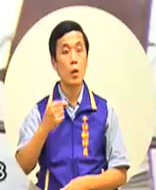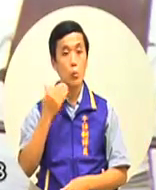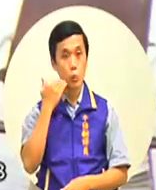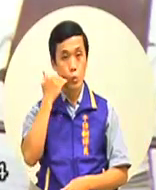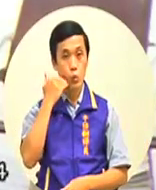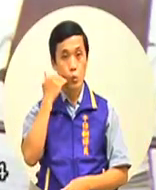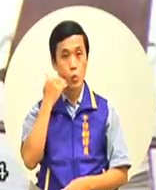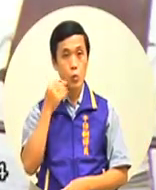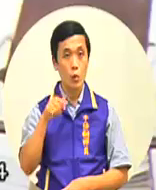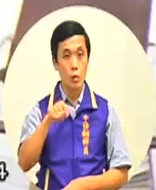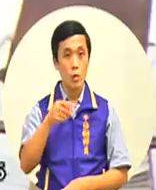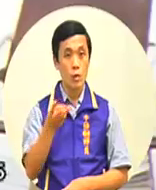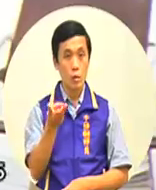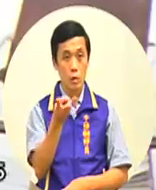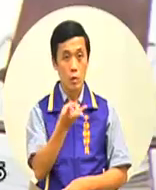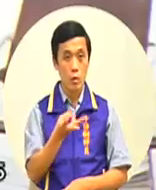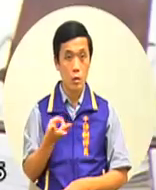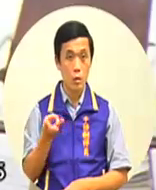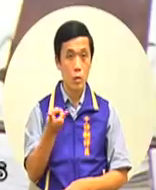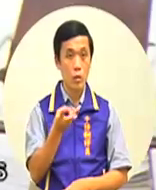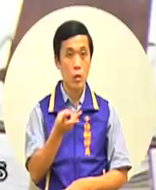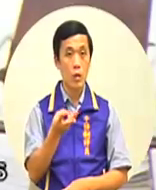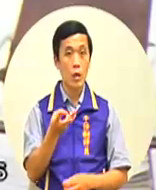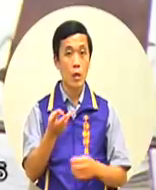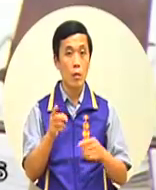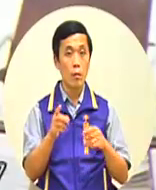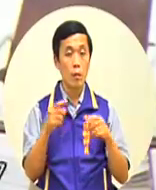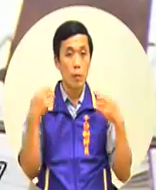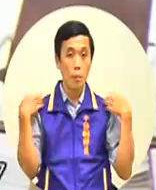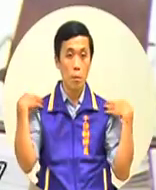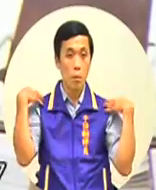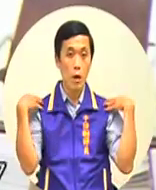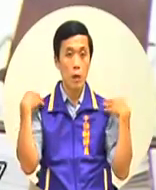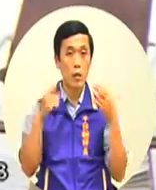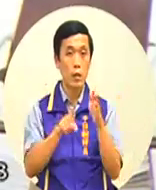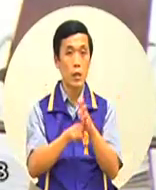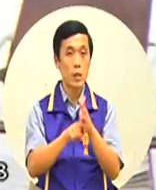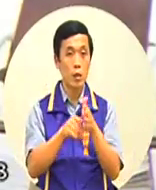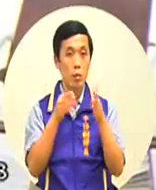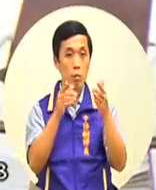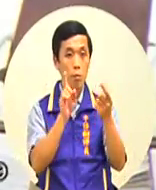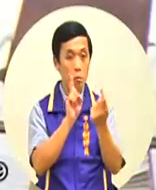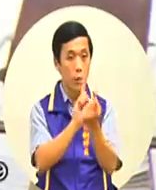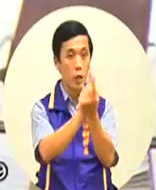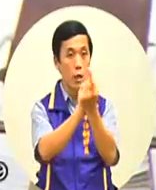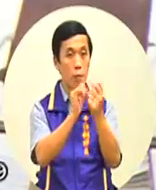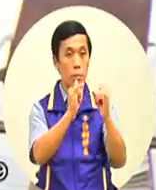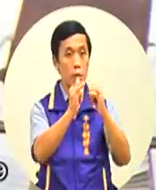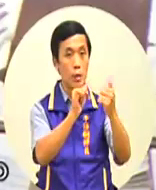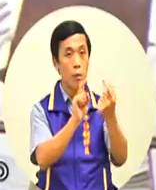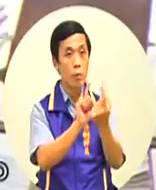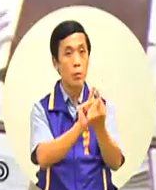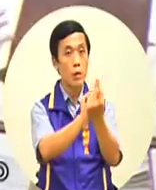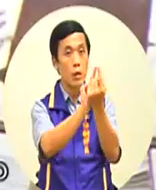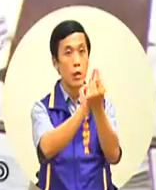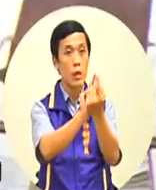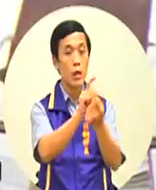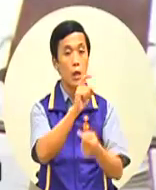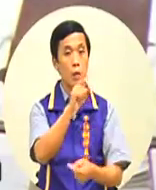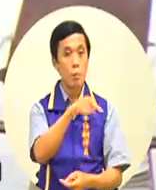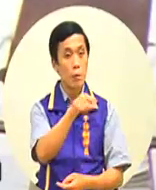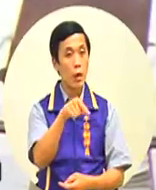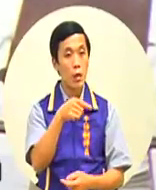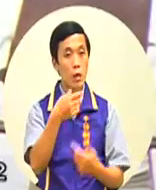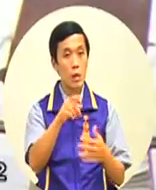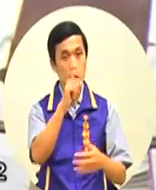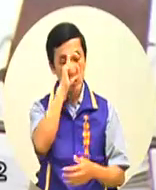家你们在忙碌当中跟我们的民众接触的时候，不要说就希望说你们透